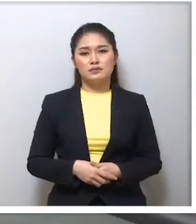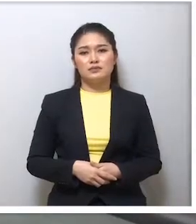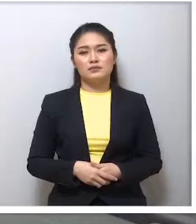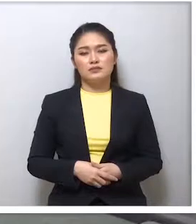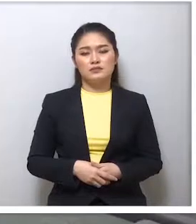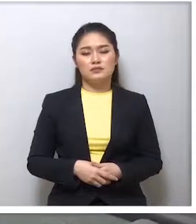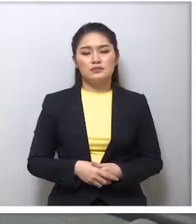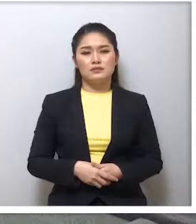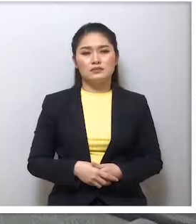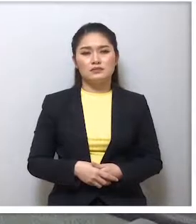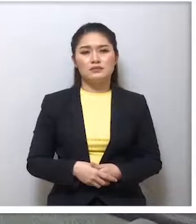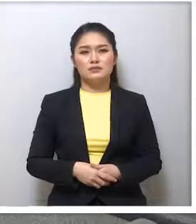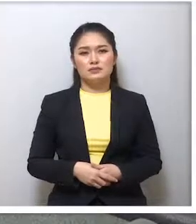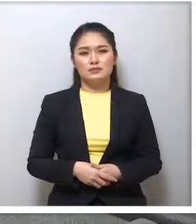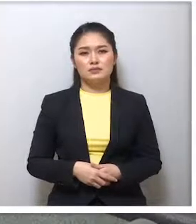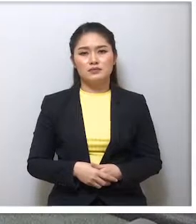ตัวนี้นะครับ